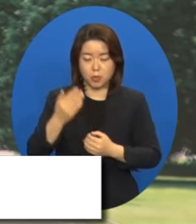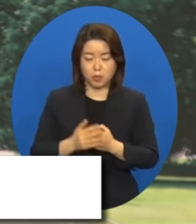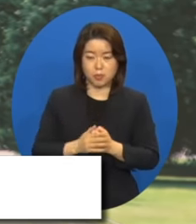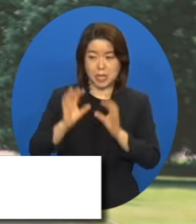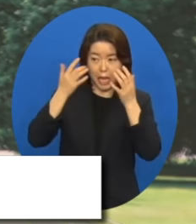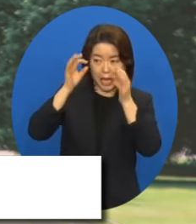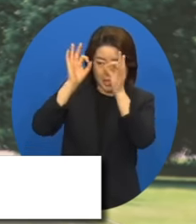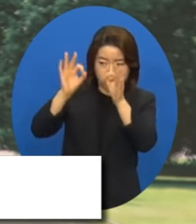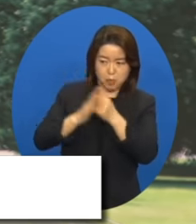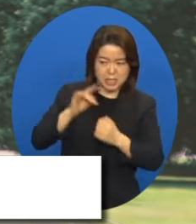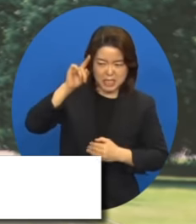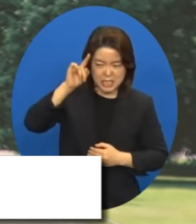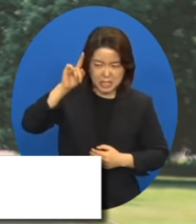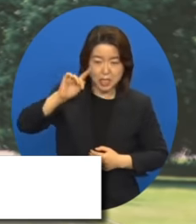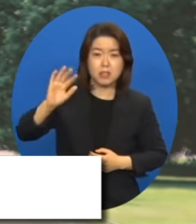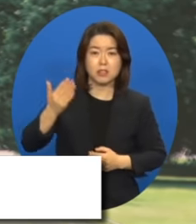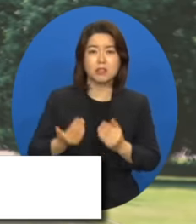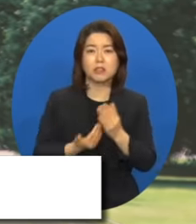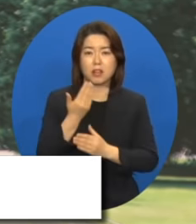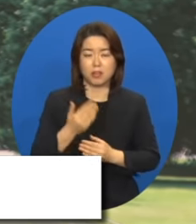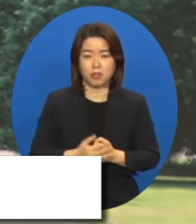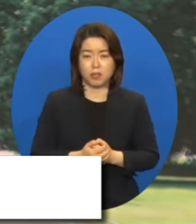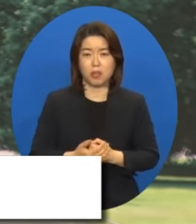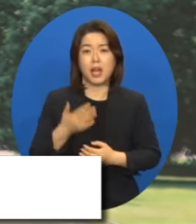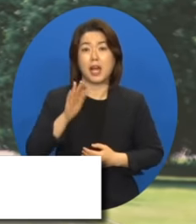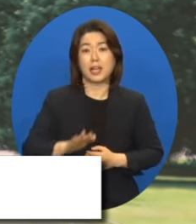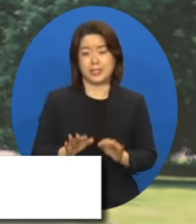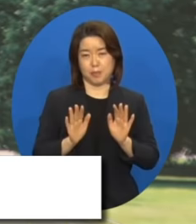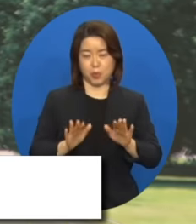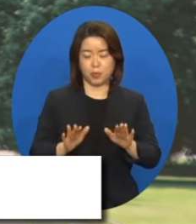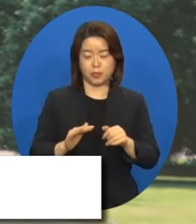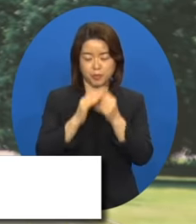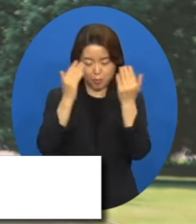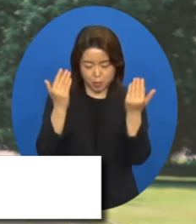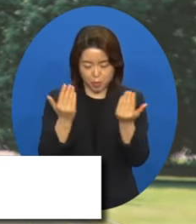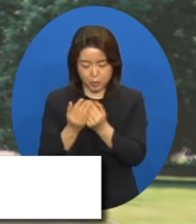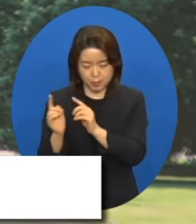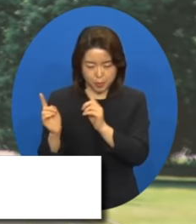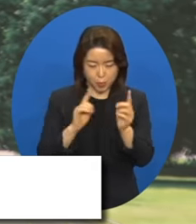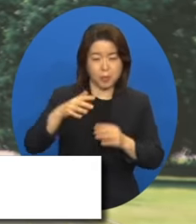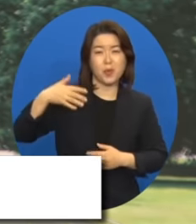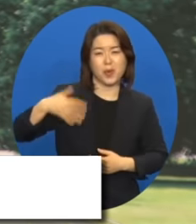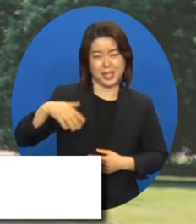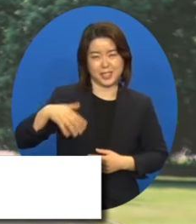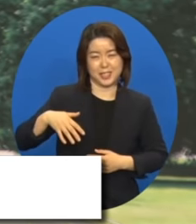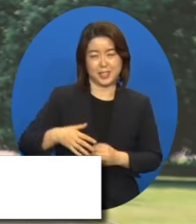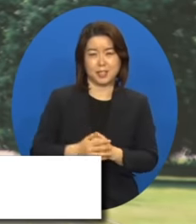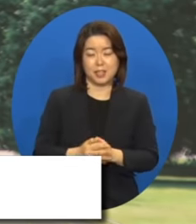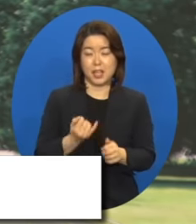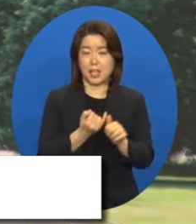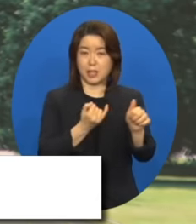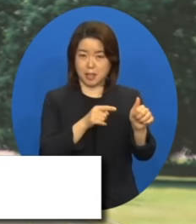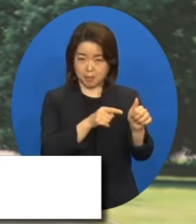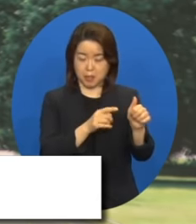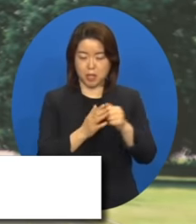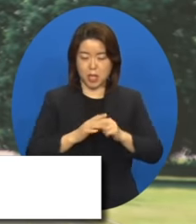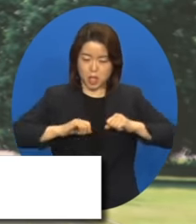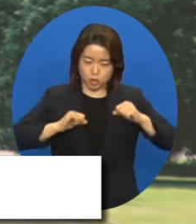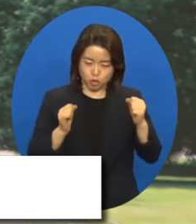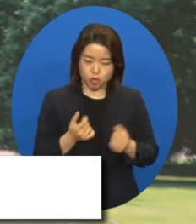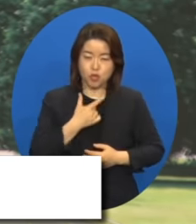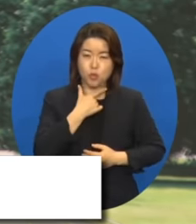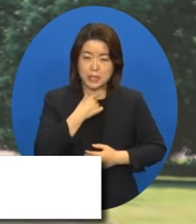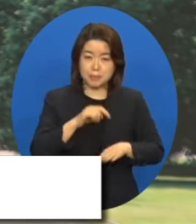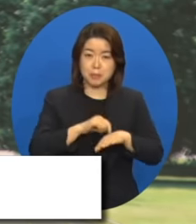보면 짜증부터 납니다. 하지만 오늘 모두 회복된 것은 아니지만 남편에게 순종하고 싶은